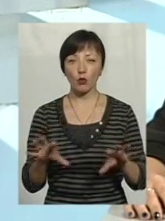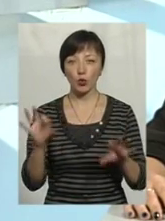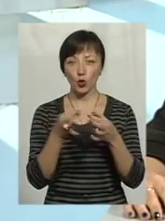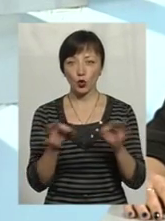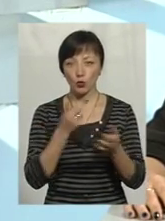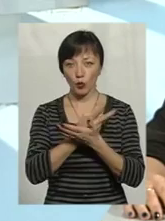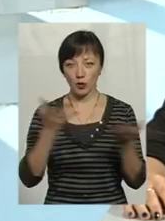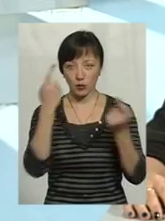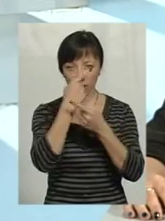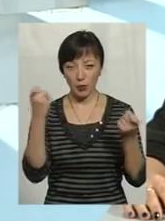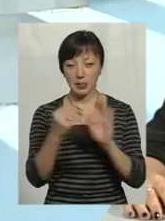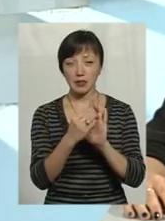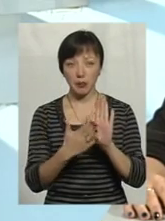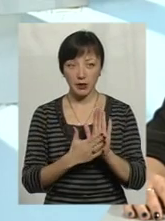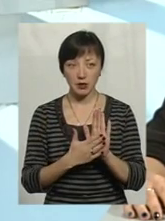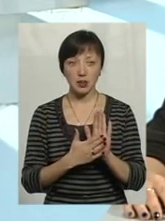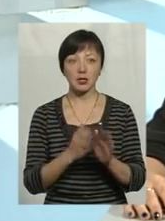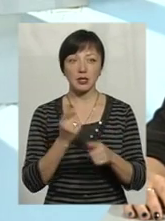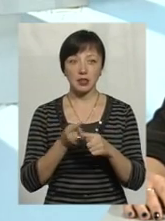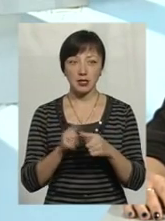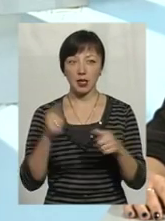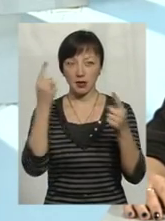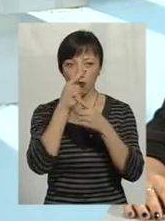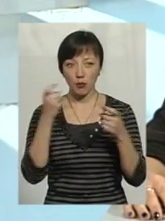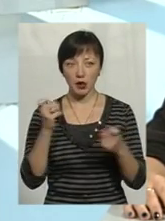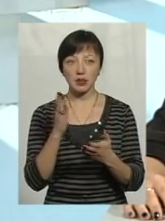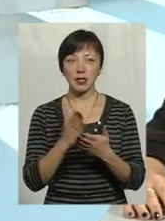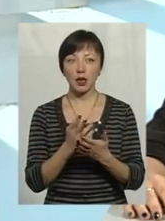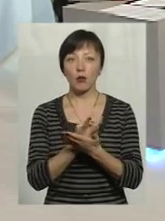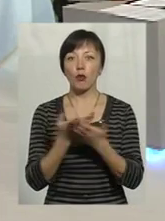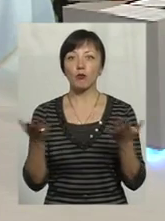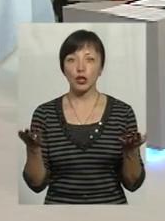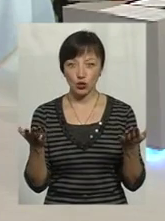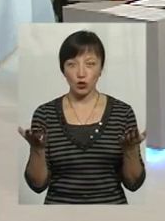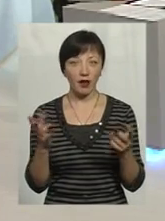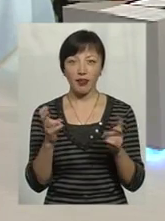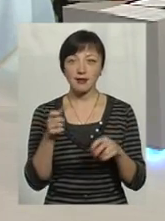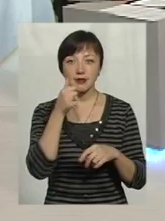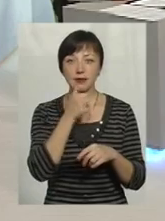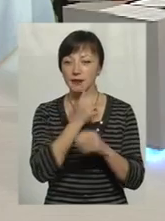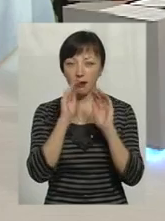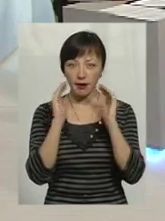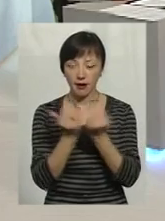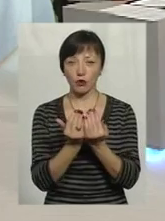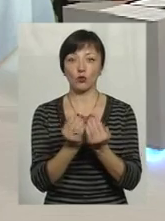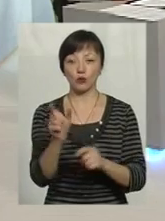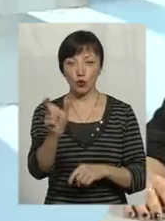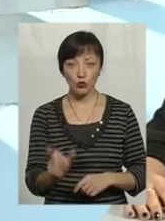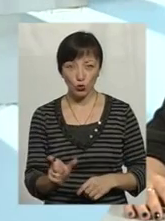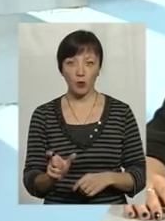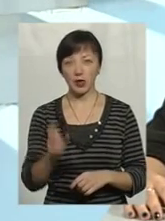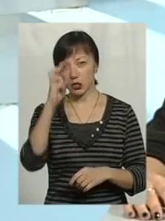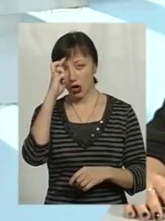до публічної інформації зазначено, що інформація, вона є публічною. Публічною, да. Вона тому, не є закритою. Посадова особа там,